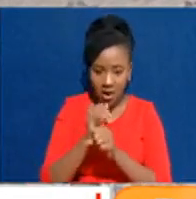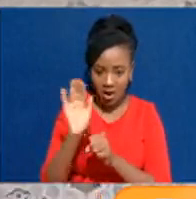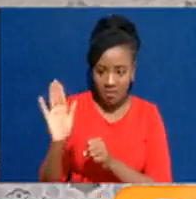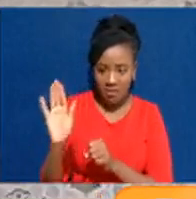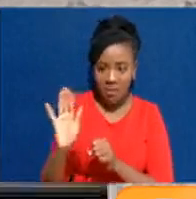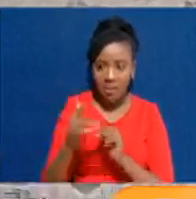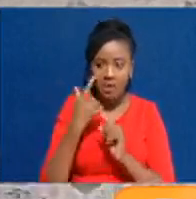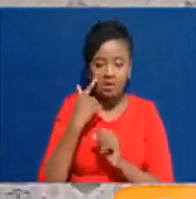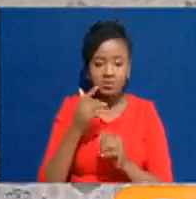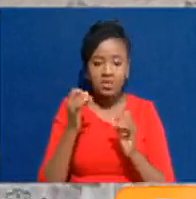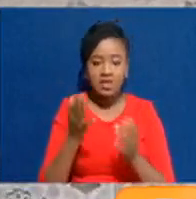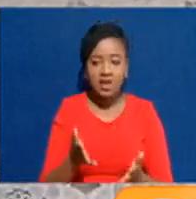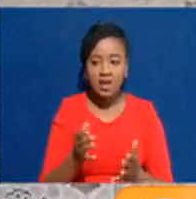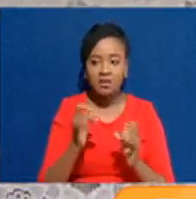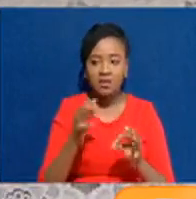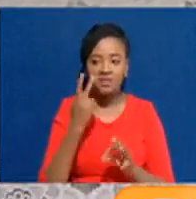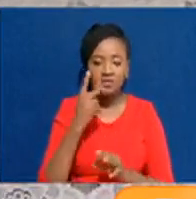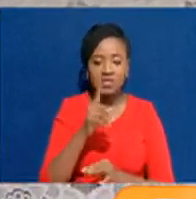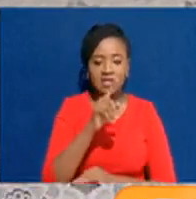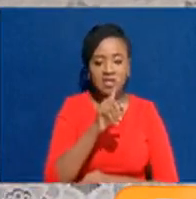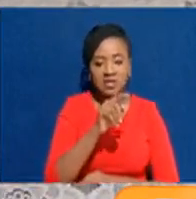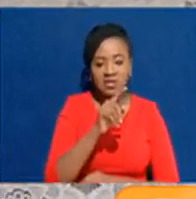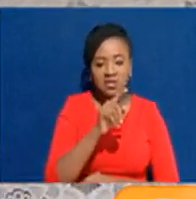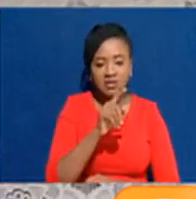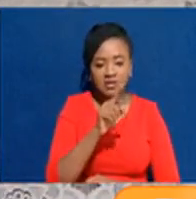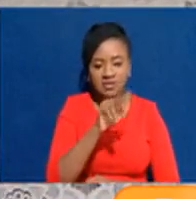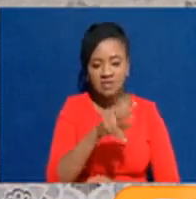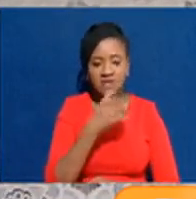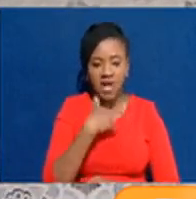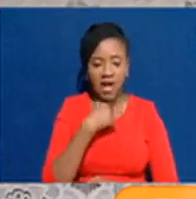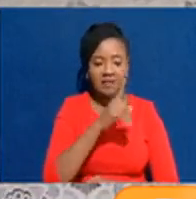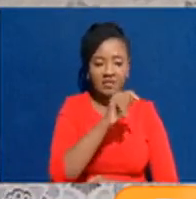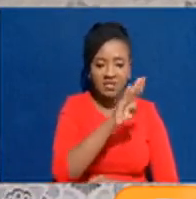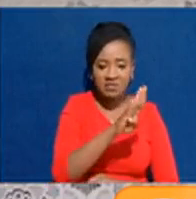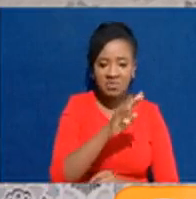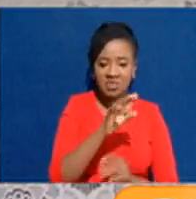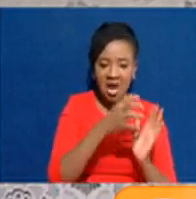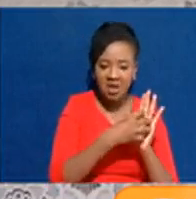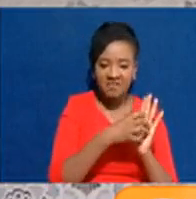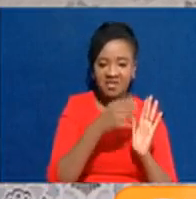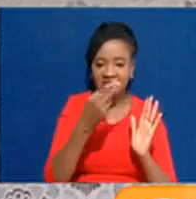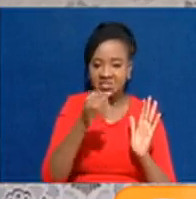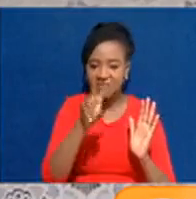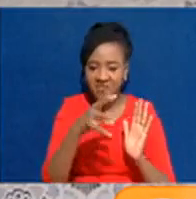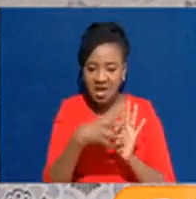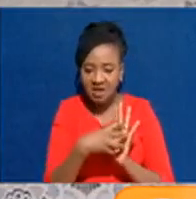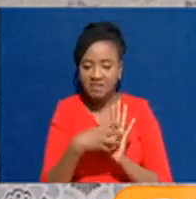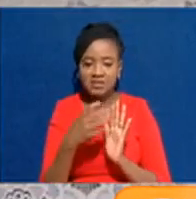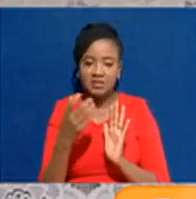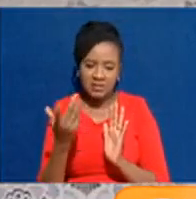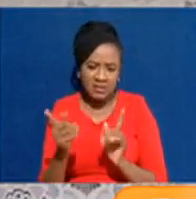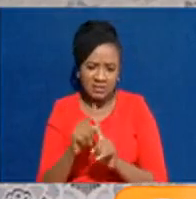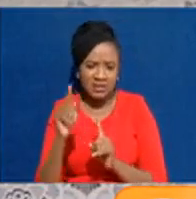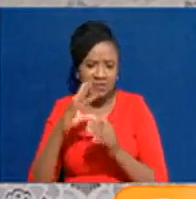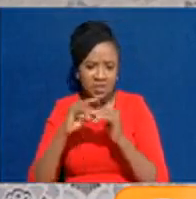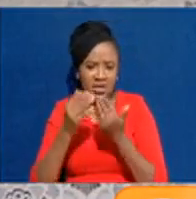ukiona on TV sasa utaona there is a TB advert, ukiona on TV utaona there is an HIV advert. Maybe the government place will also do something to create